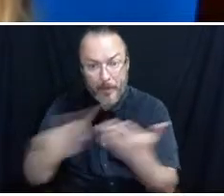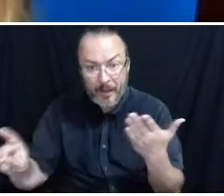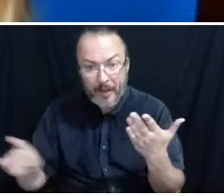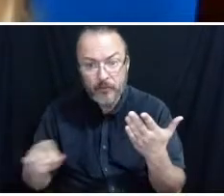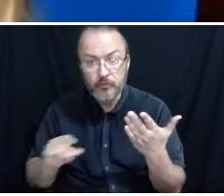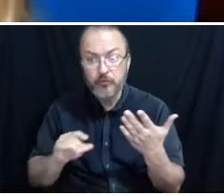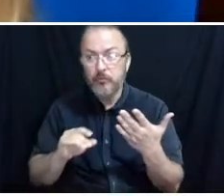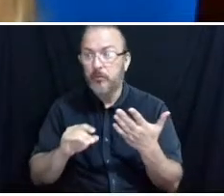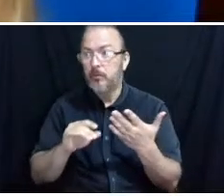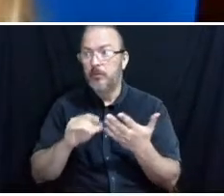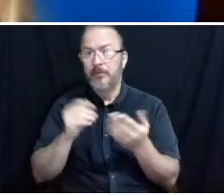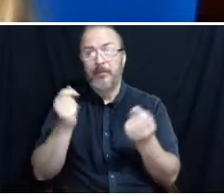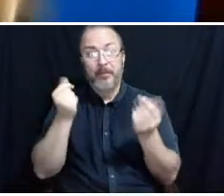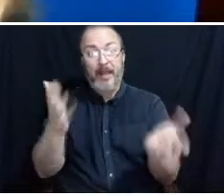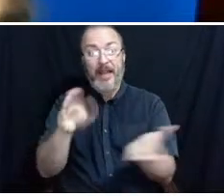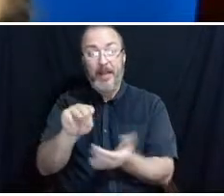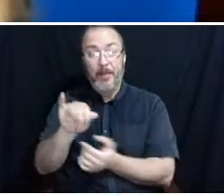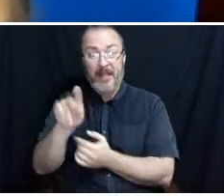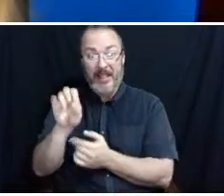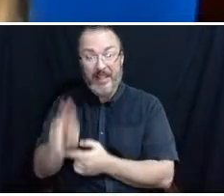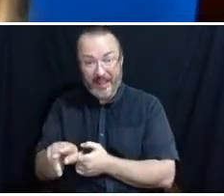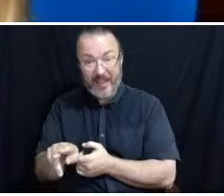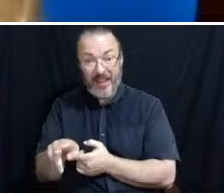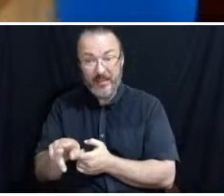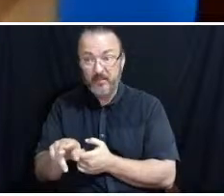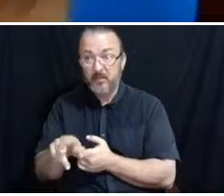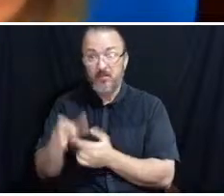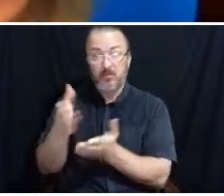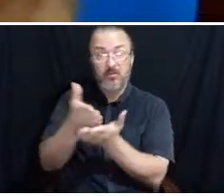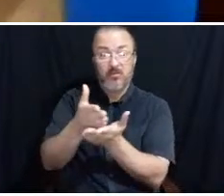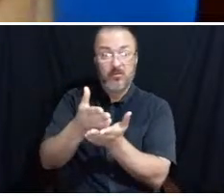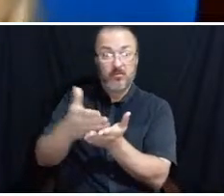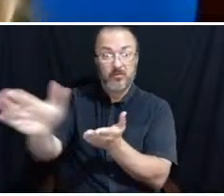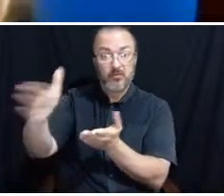millions d'autres sont marginalisés à l'intérieur des salles de